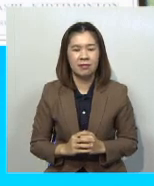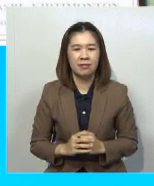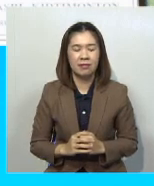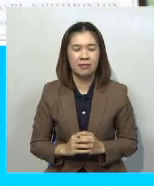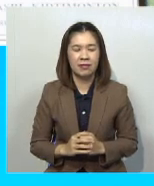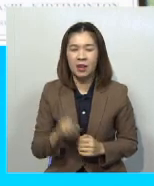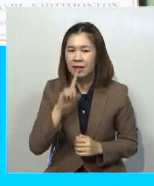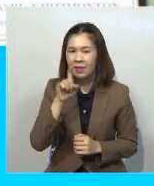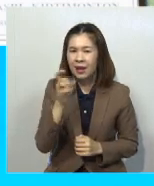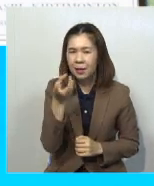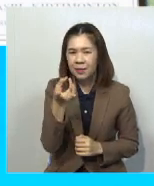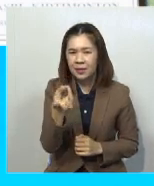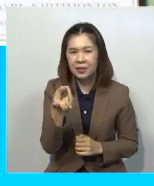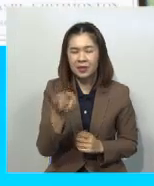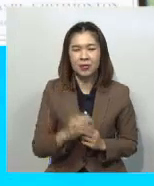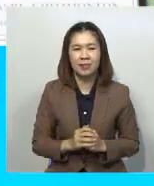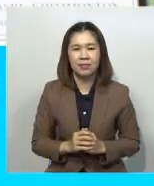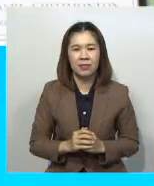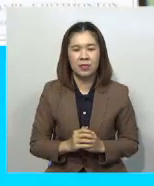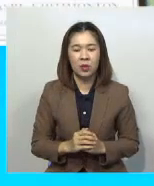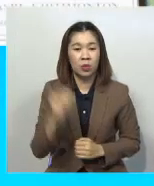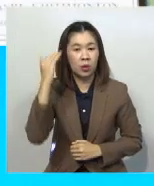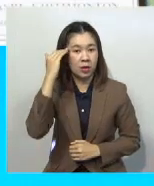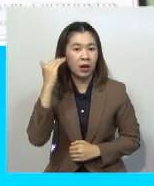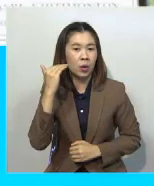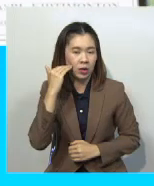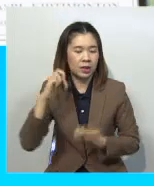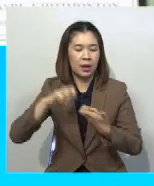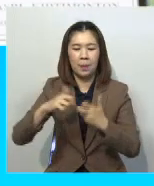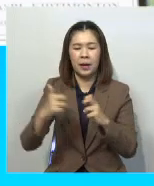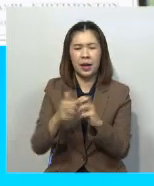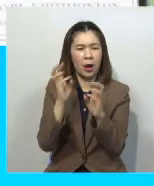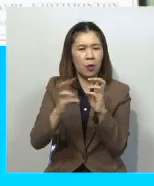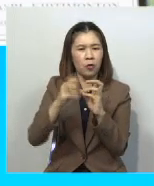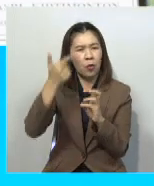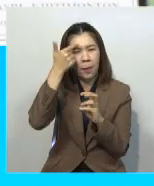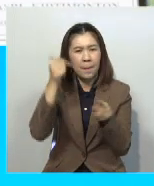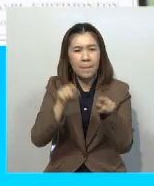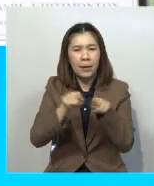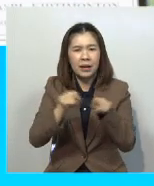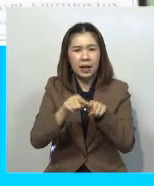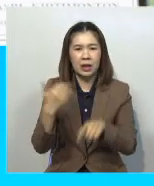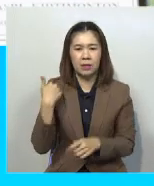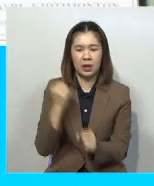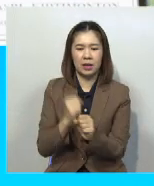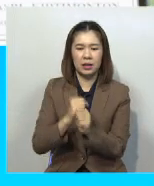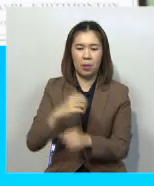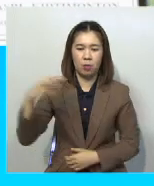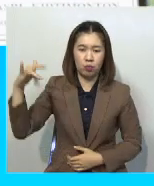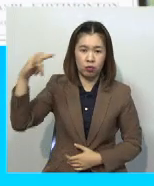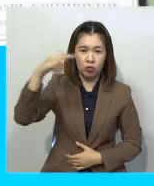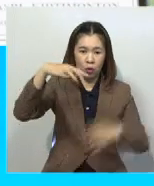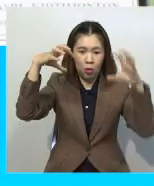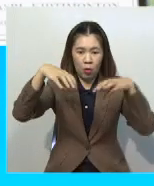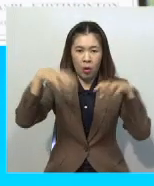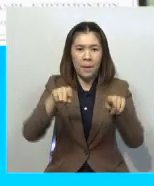ดีคะถามนิดนึงค่ะเพราะว่าอย่างล่าสุดเนี่ยอย่างเกาหลีใต้ที่เขาก็มีปัญหาเรื่องฝุ่นเหมือนกับเราแล้วเขาก็ใช้วิธีการขึ้นบินทำฝนเทียมเหมือนกันแต่ปราก